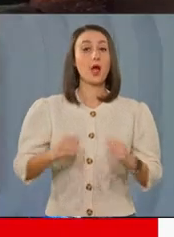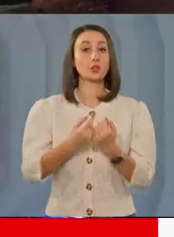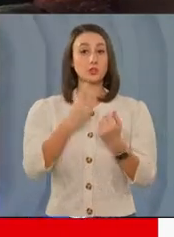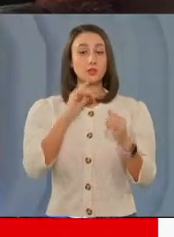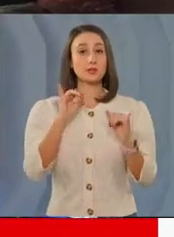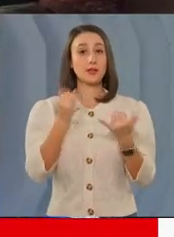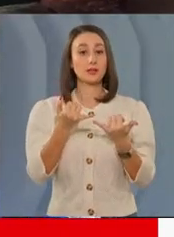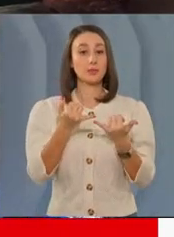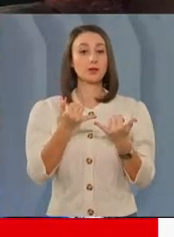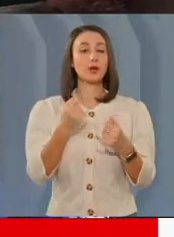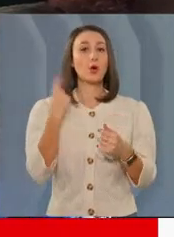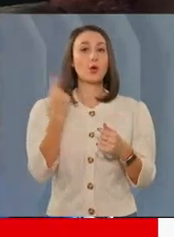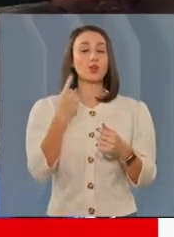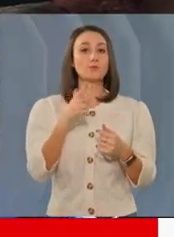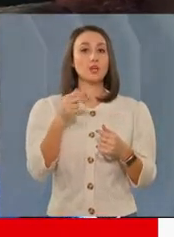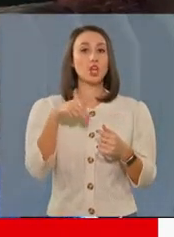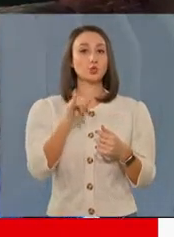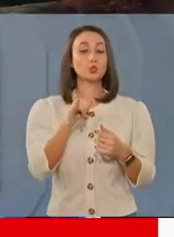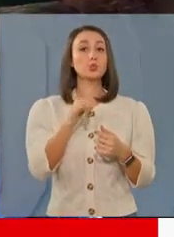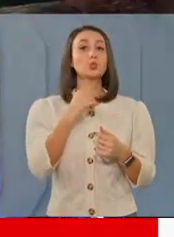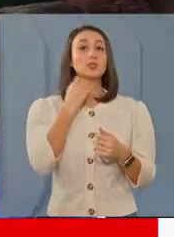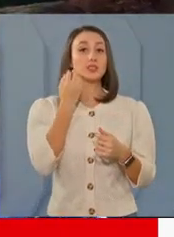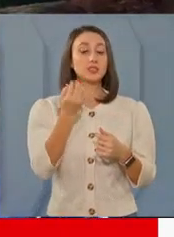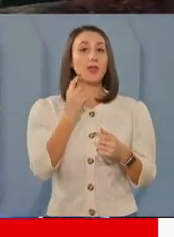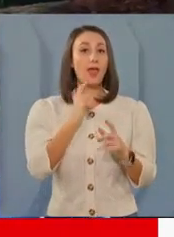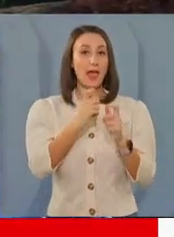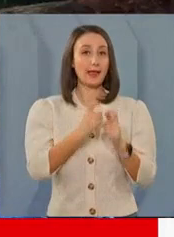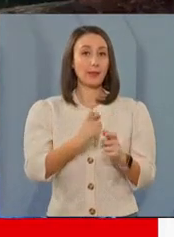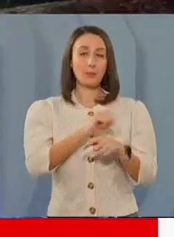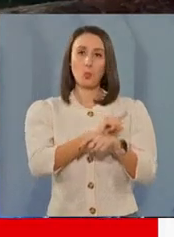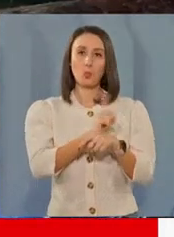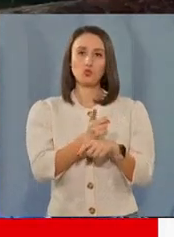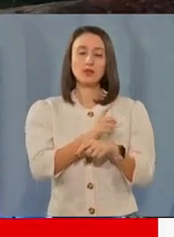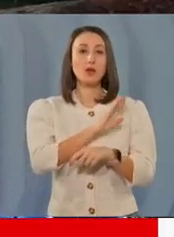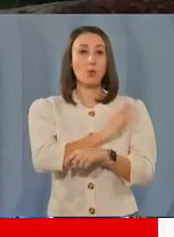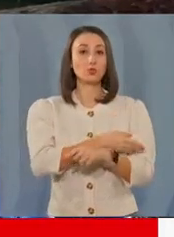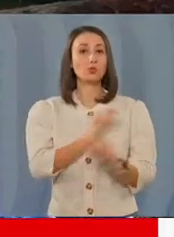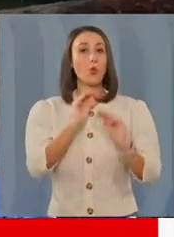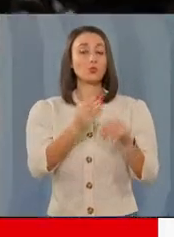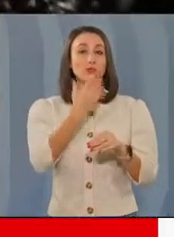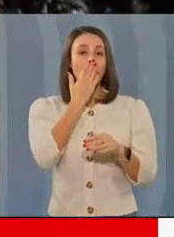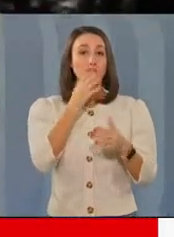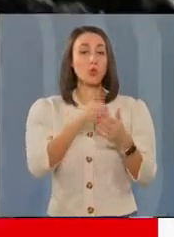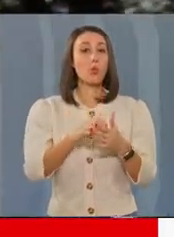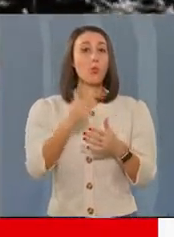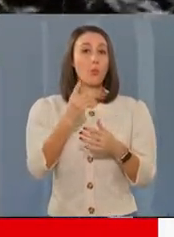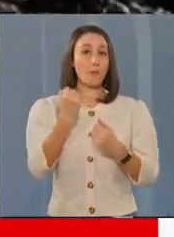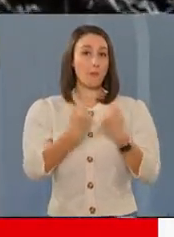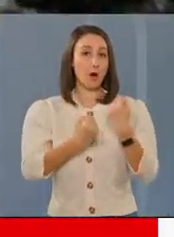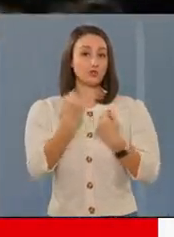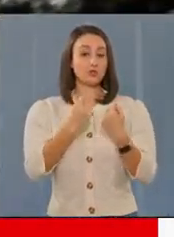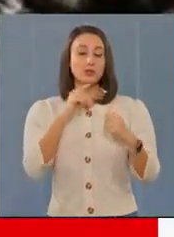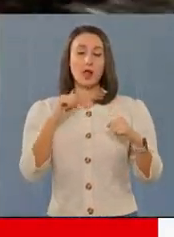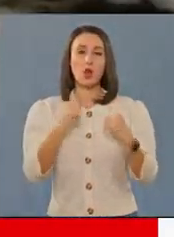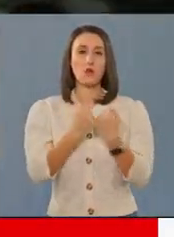Accidentul s-a produs pe raza localității Măneciu. În momentul în care echipele de urgență și autoritățile au ajuns la fața locului, unul dintre cele două vehicule care